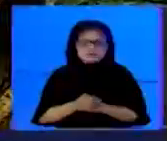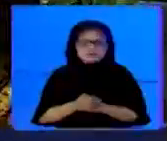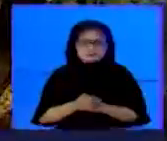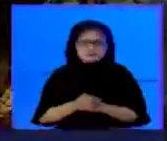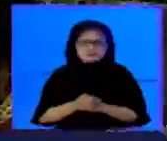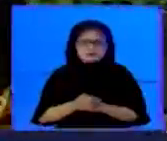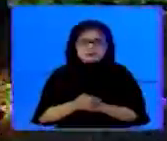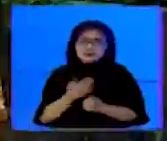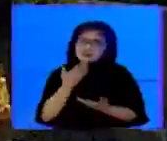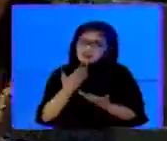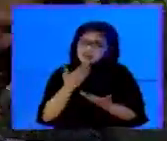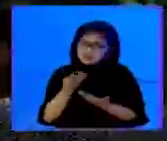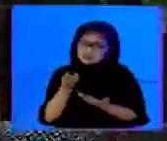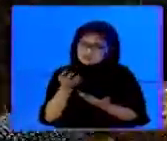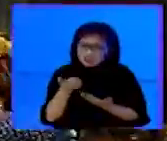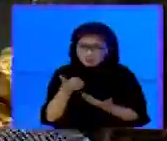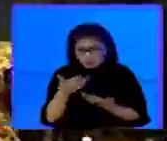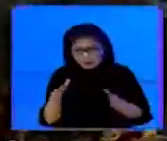dulu.